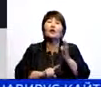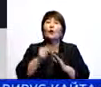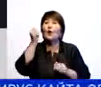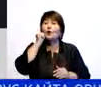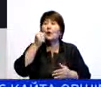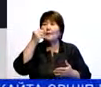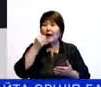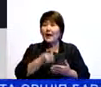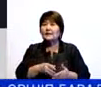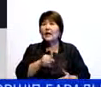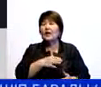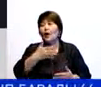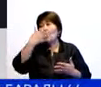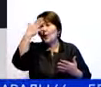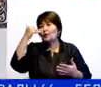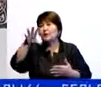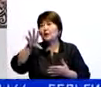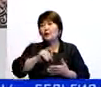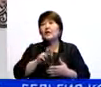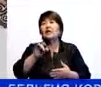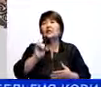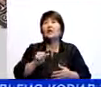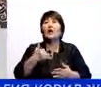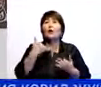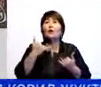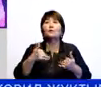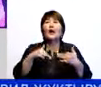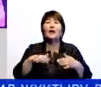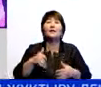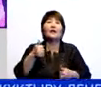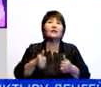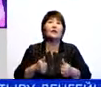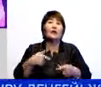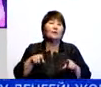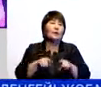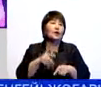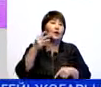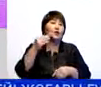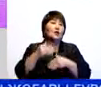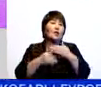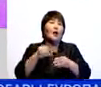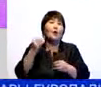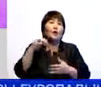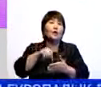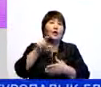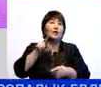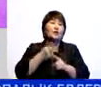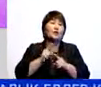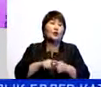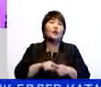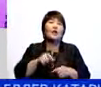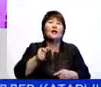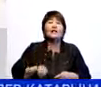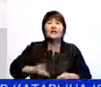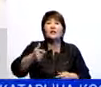тозбайтын асыл қазынасы өшпес өнегесі. Жыр алыбының құрметіне арналған аламан үш айналымнан тұрды. 14 қатысушы сол сәтте жеребе